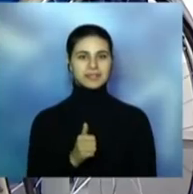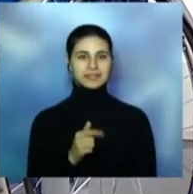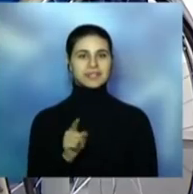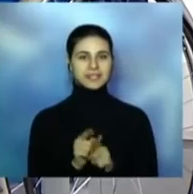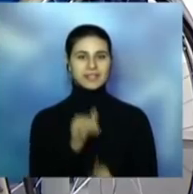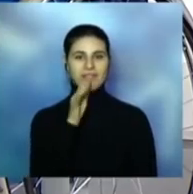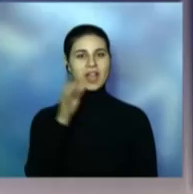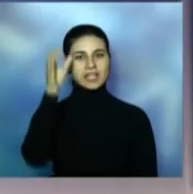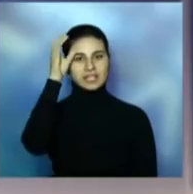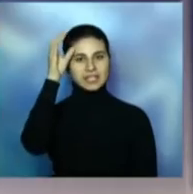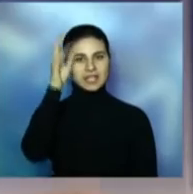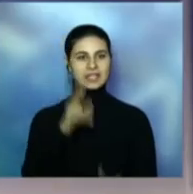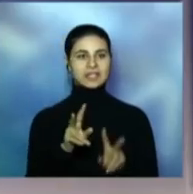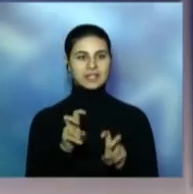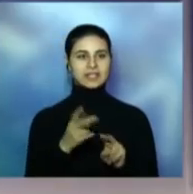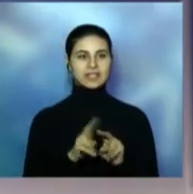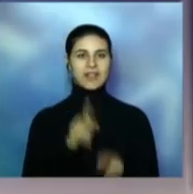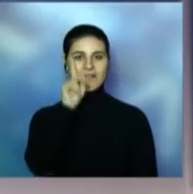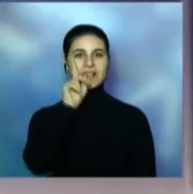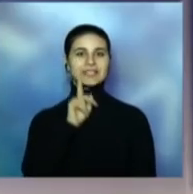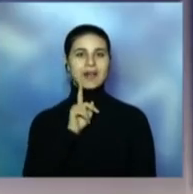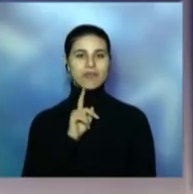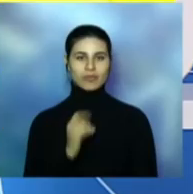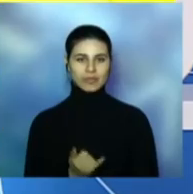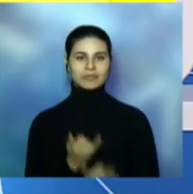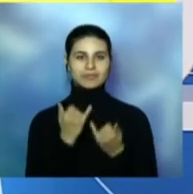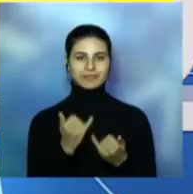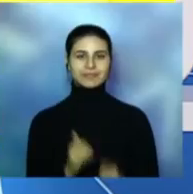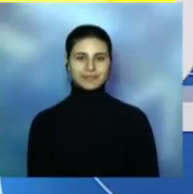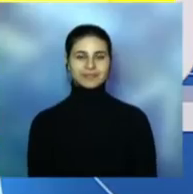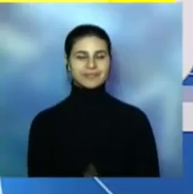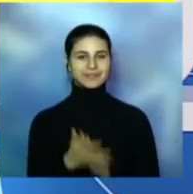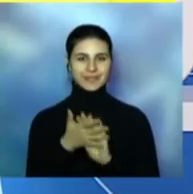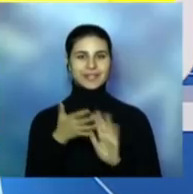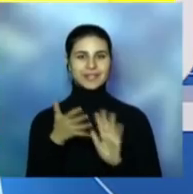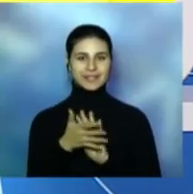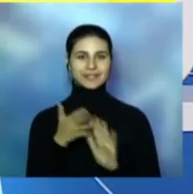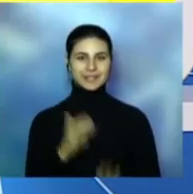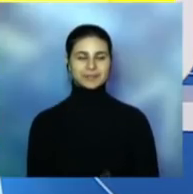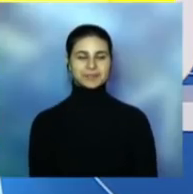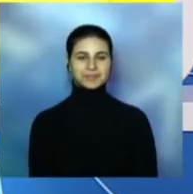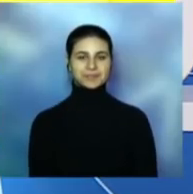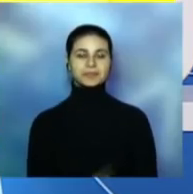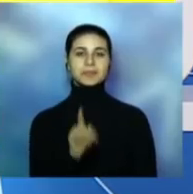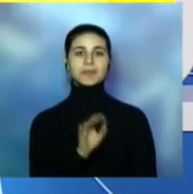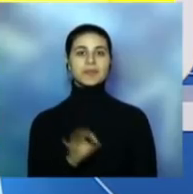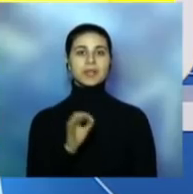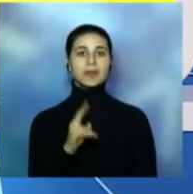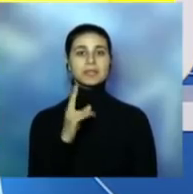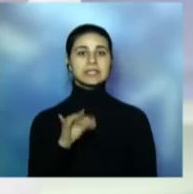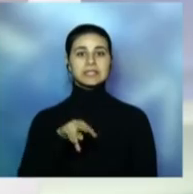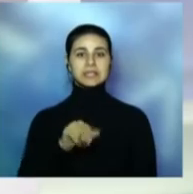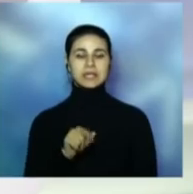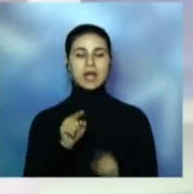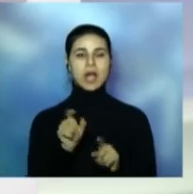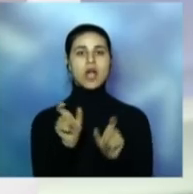ინტელექტუალური შესაძლებლობები აქვს. და მას ვასიამოვნე ამით. აა, გასაგებია. რაც შეიძლება ცილას